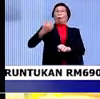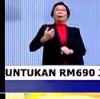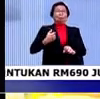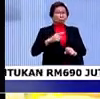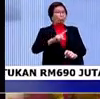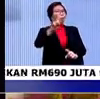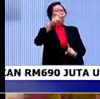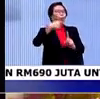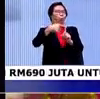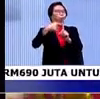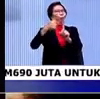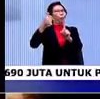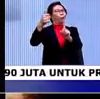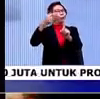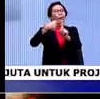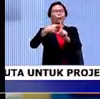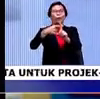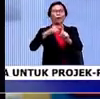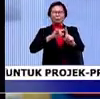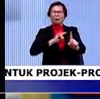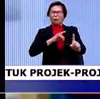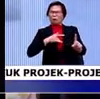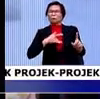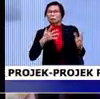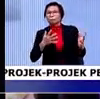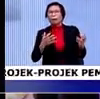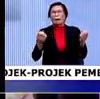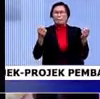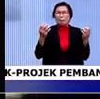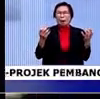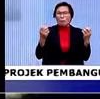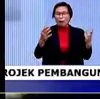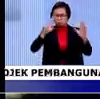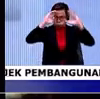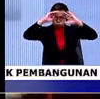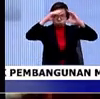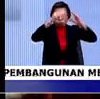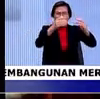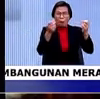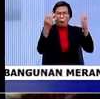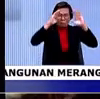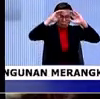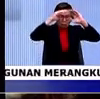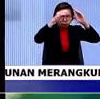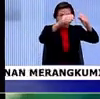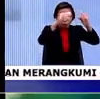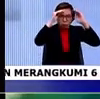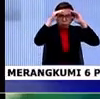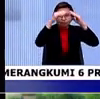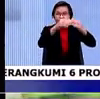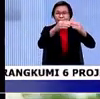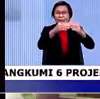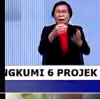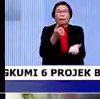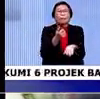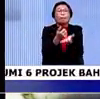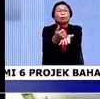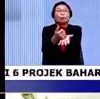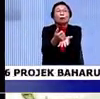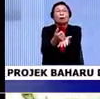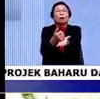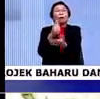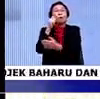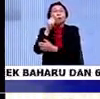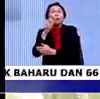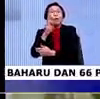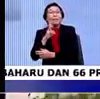masih lagi bersama dengan Datuk Seri Johari Abdul Ghani, bekas Menteri Keuangan kedua juga. Dan juga Profesor Dr. Siva Murugan Pandian,